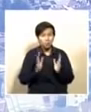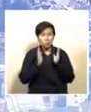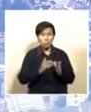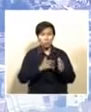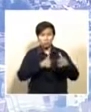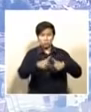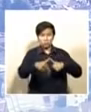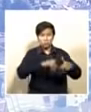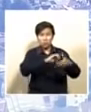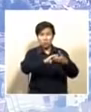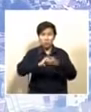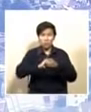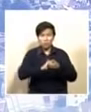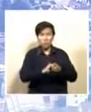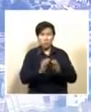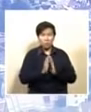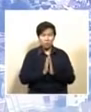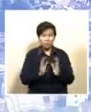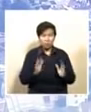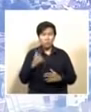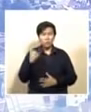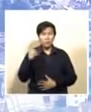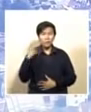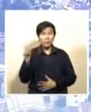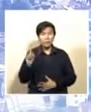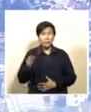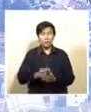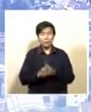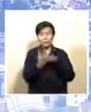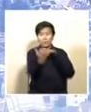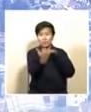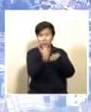1ล้าน2รถไฟฟ้าลดลงจาก